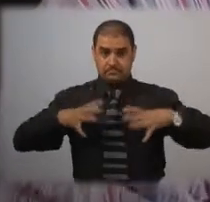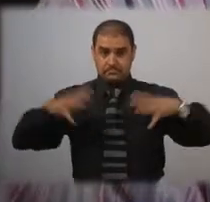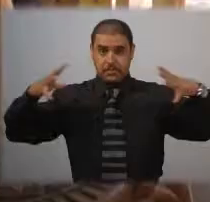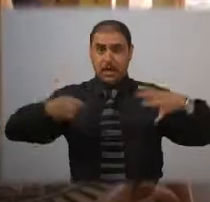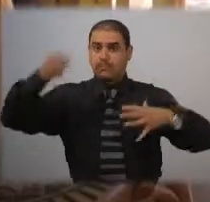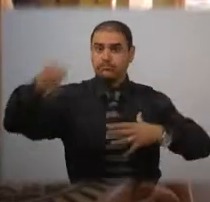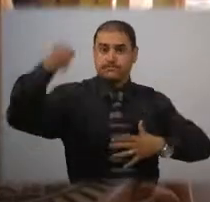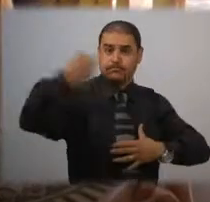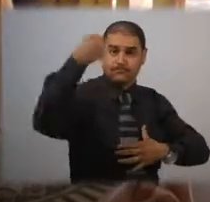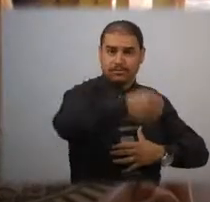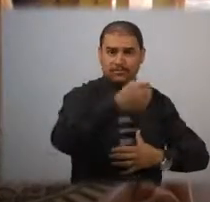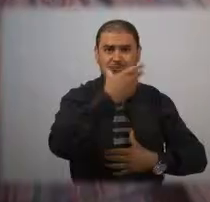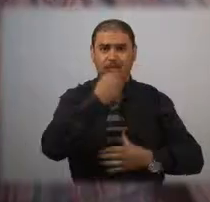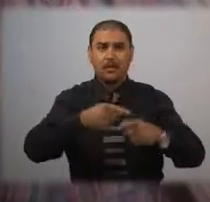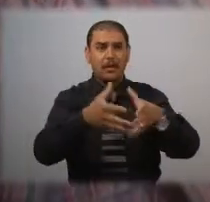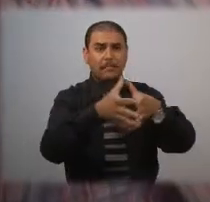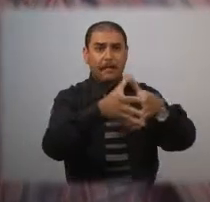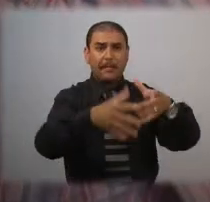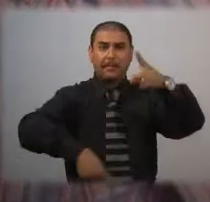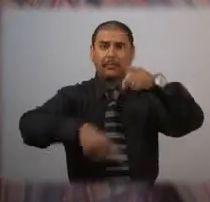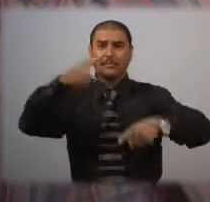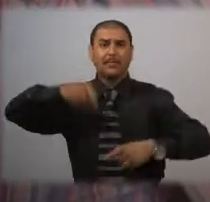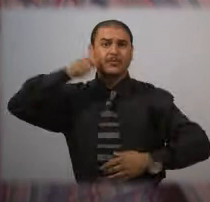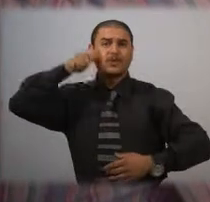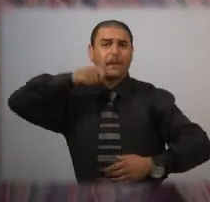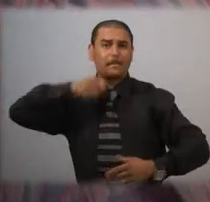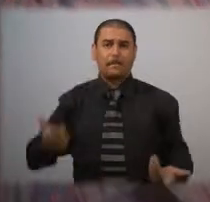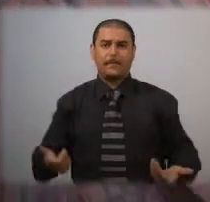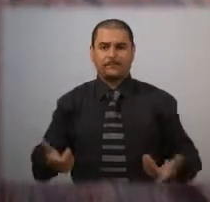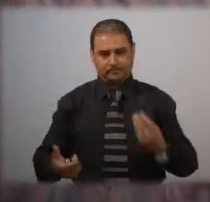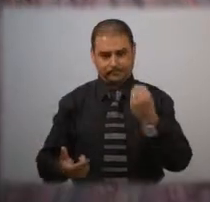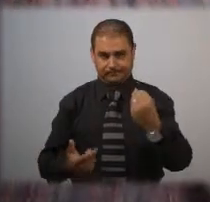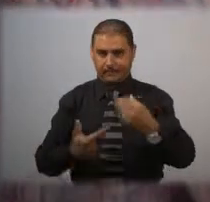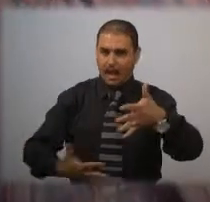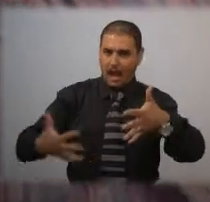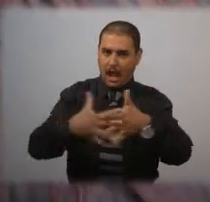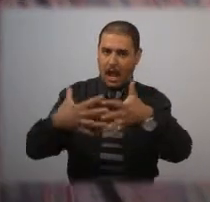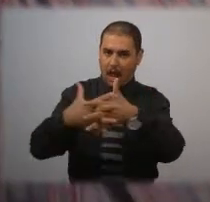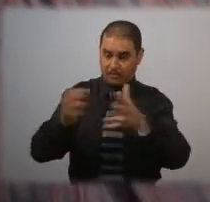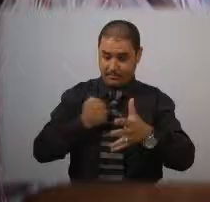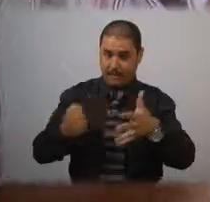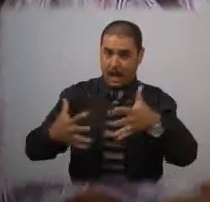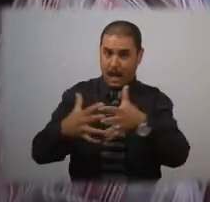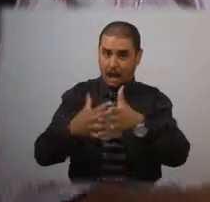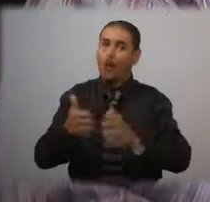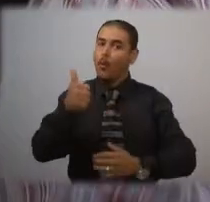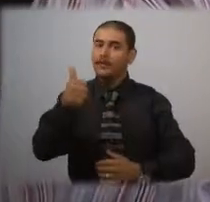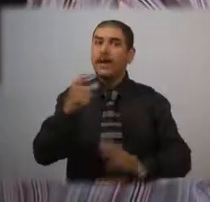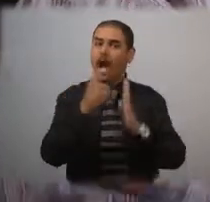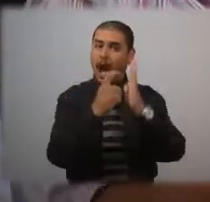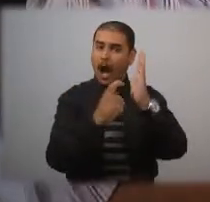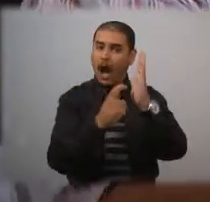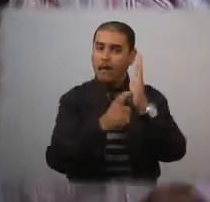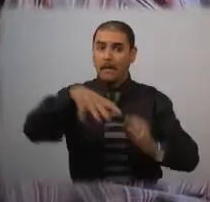بياكل الضعيف لحق على جرائم العشيره عندنا بس تتصلح لا تخرب البلد انا ما بحكيش عن العشيره عندكم بس بشكل عام قانون الدوله